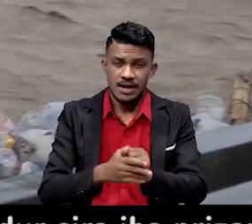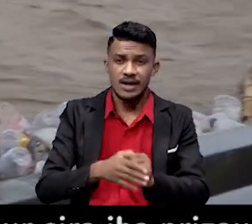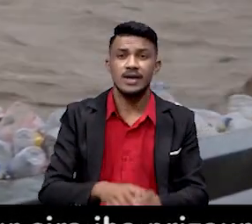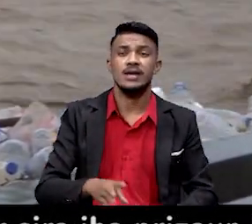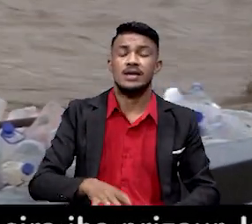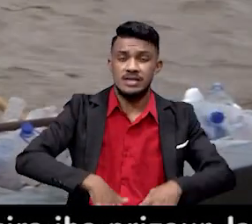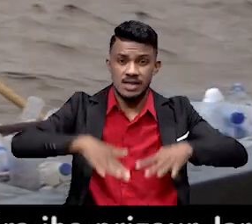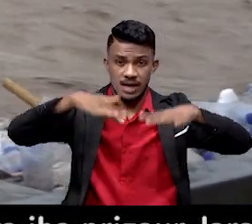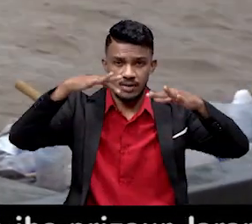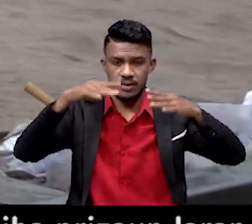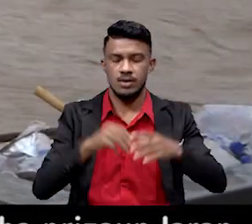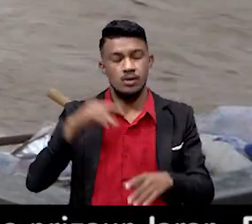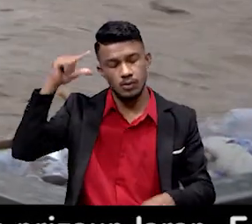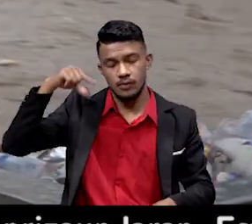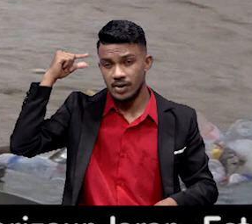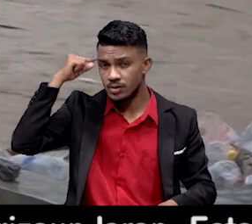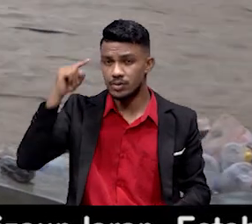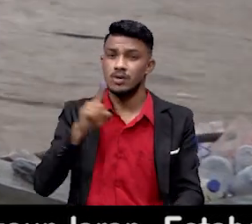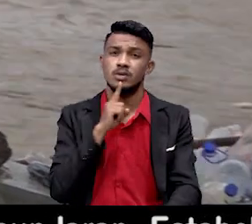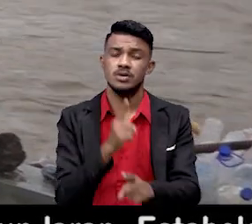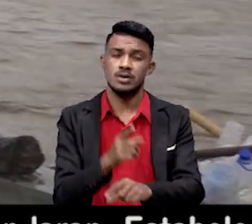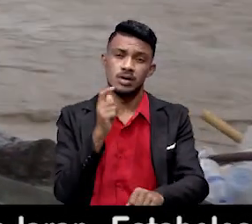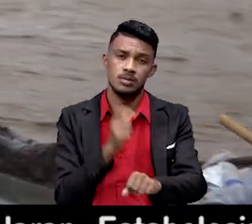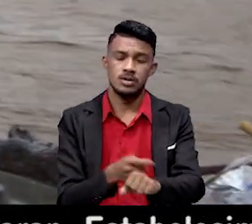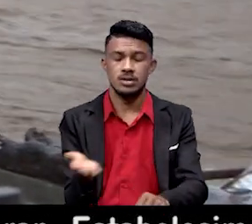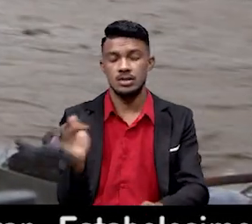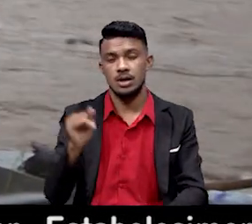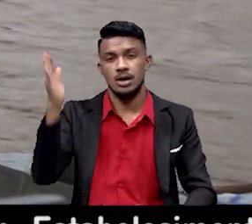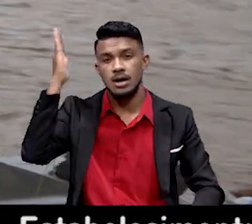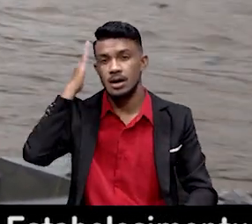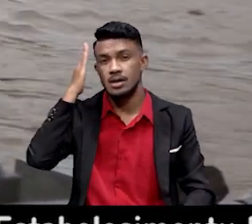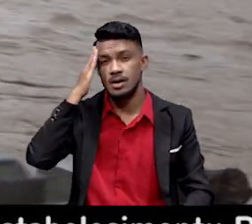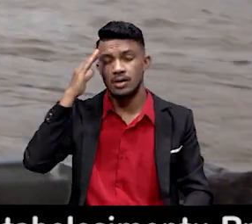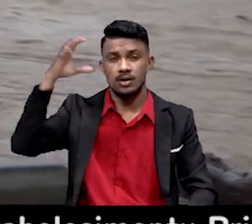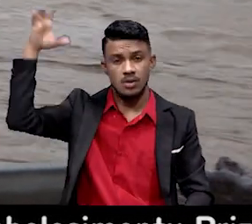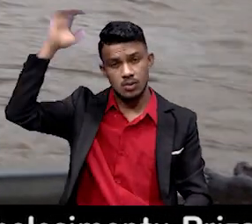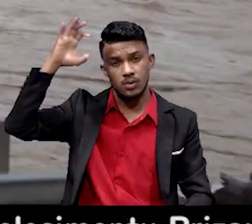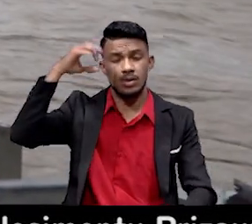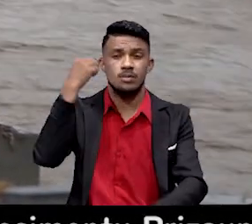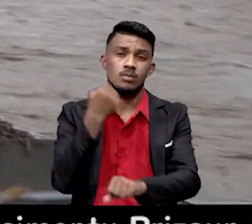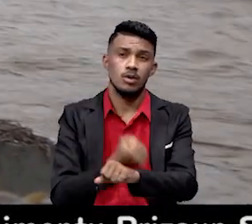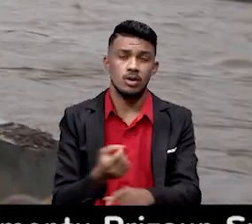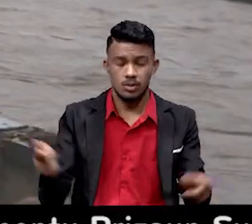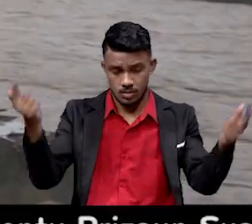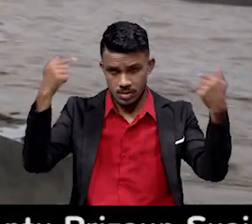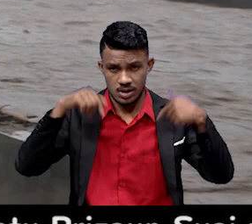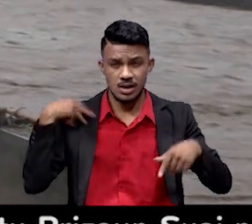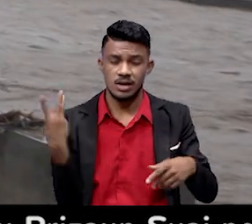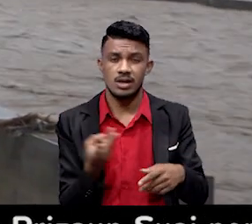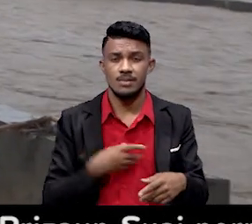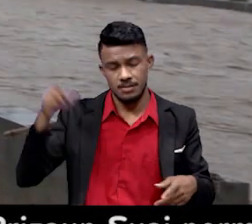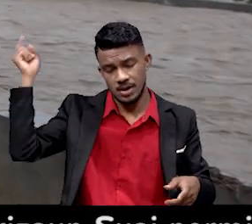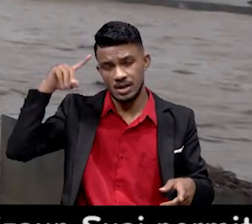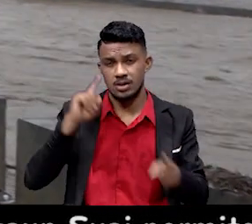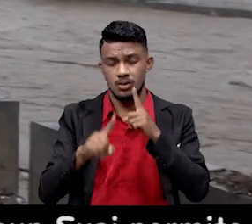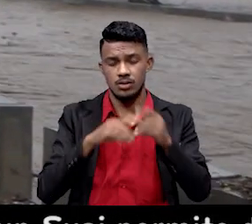governo lolos ia tempo sira hatena una katak udang bot atu mai tamba ita ya meteorologia hene nebe ke servisu